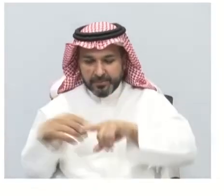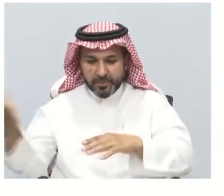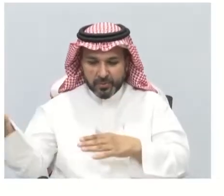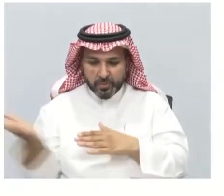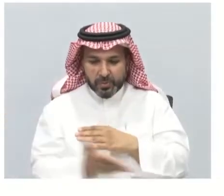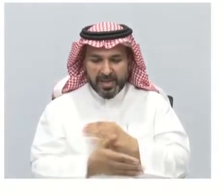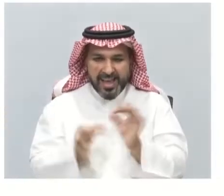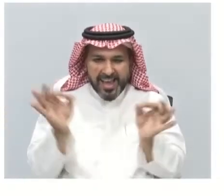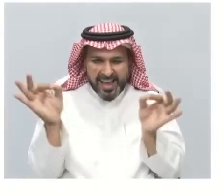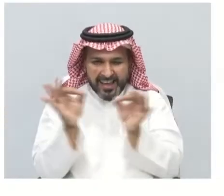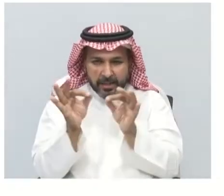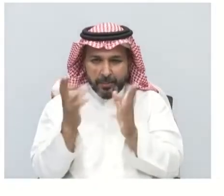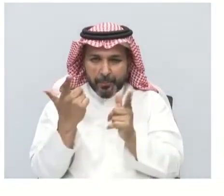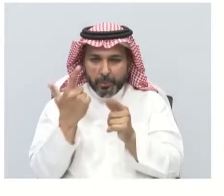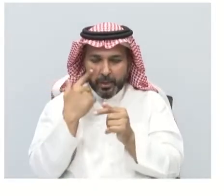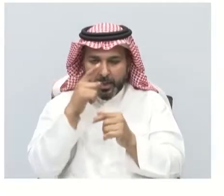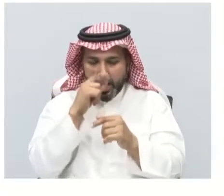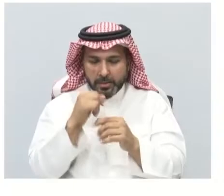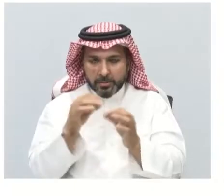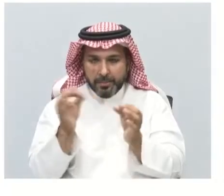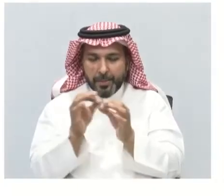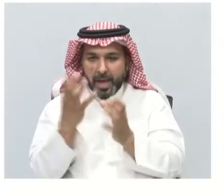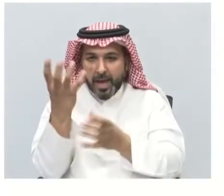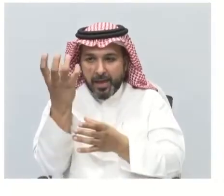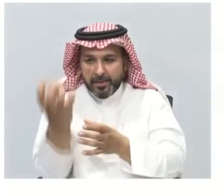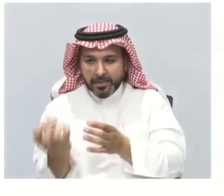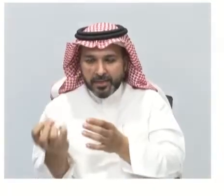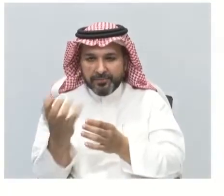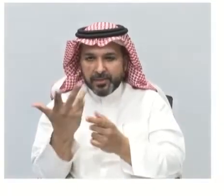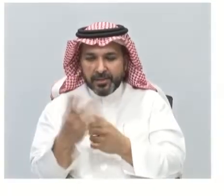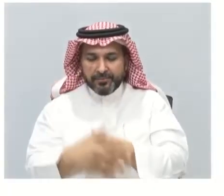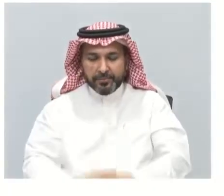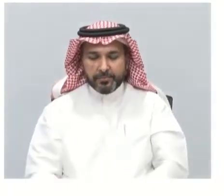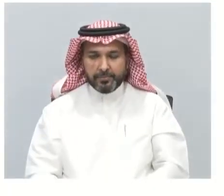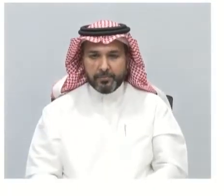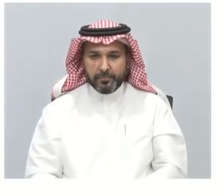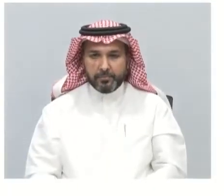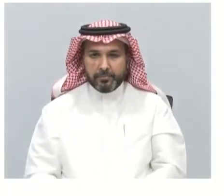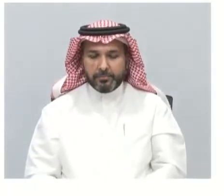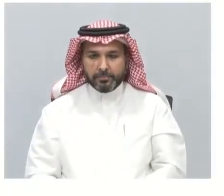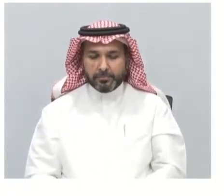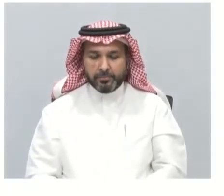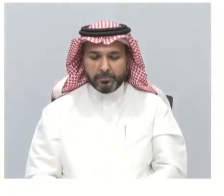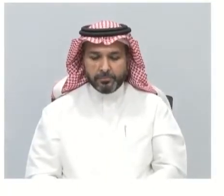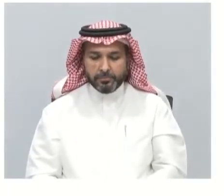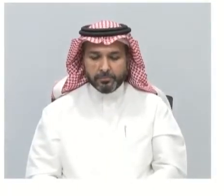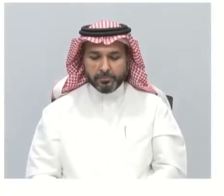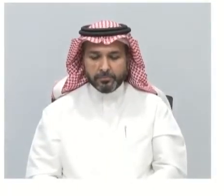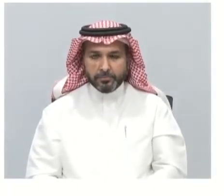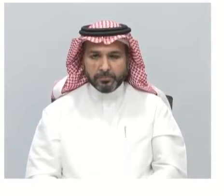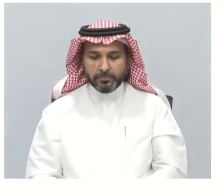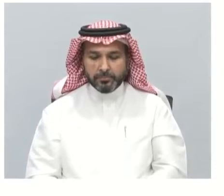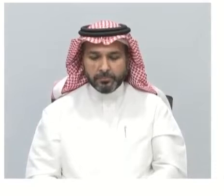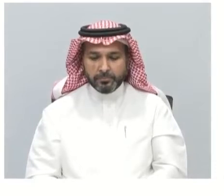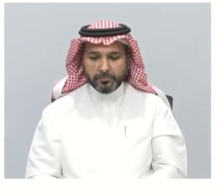اقصر انبوب يربط خط التصريف الرئيس بالنقطه اي يعني كاني برسم ايش كاني برسم مستقيم عمودي